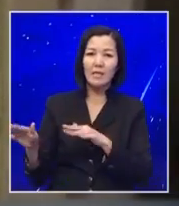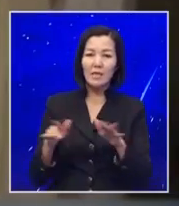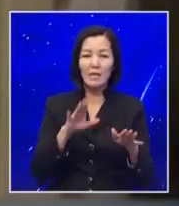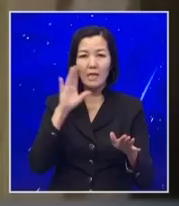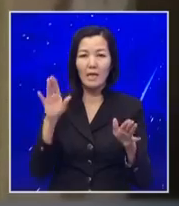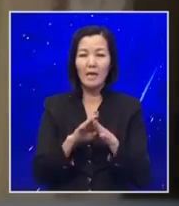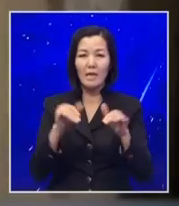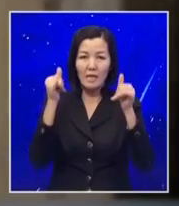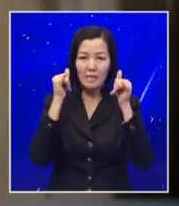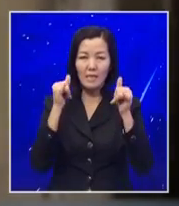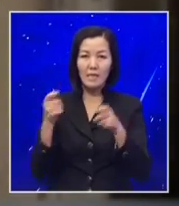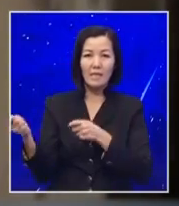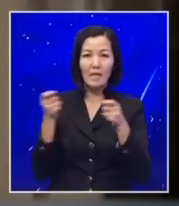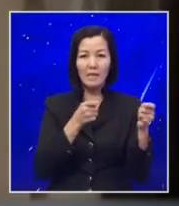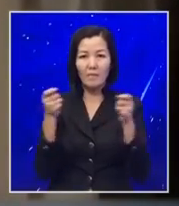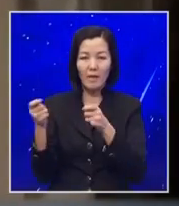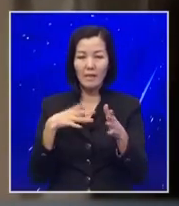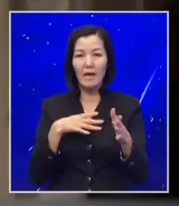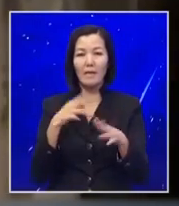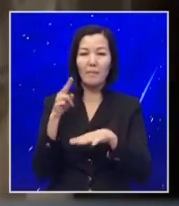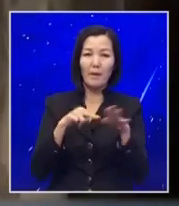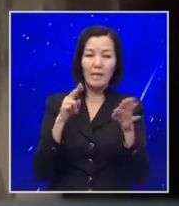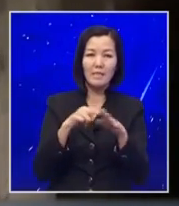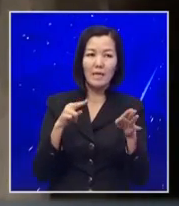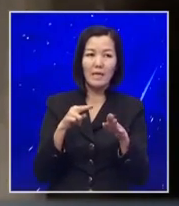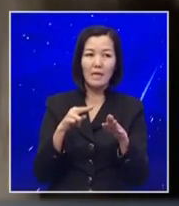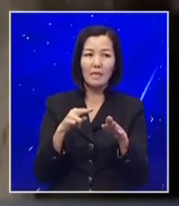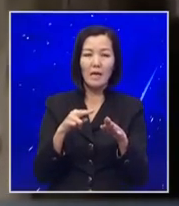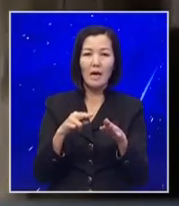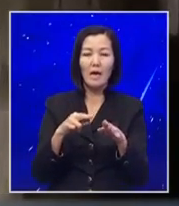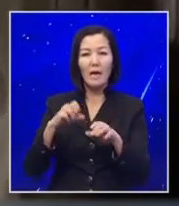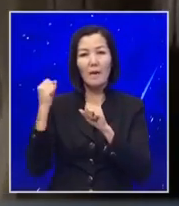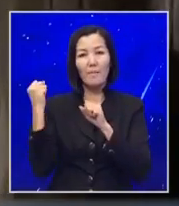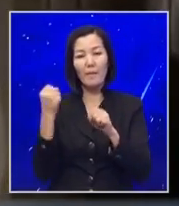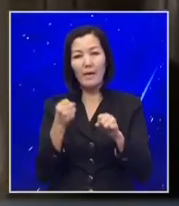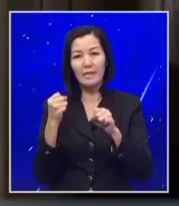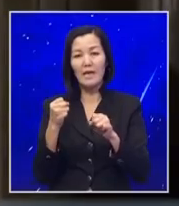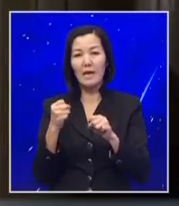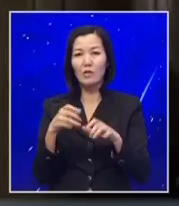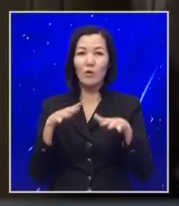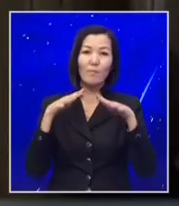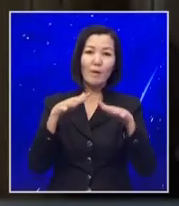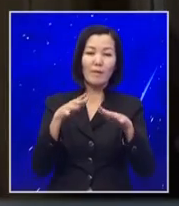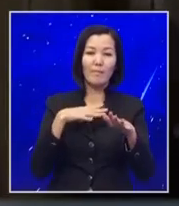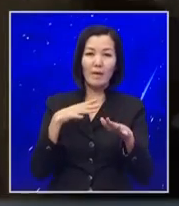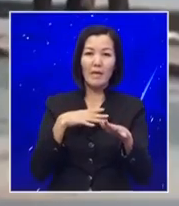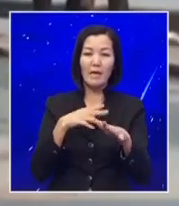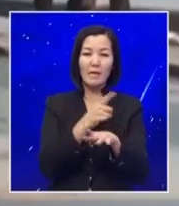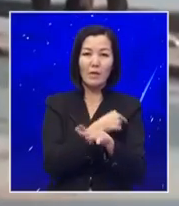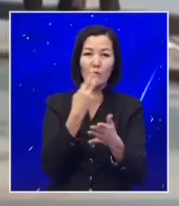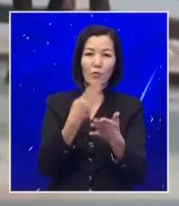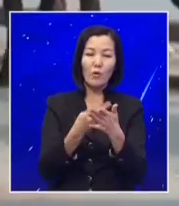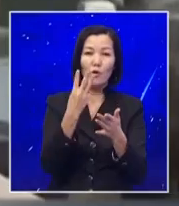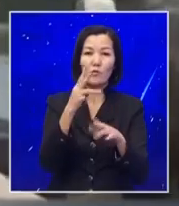сиыр тасымалдағандығы. Сол себепті жұрт полицияны күтпей, оны таяққа жыққан. Қазір ол ауруханада жатыр. Сауыққаннан кейін 3